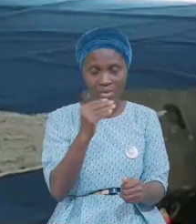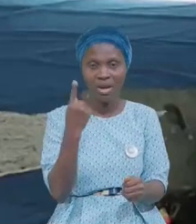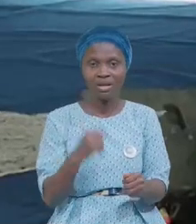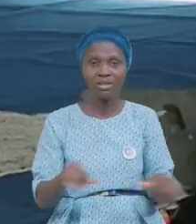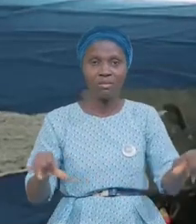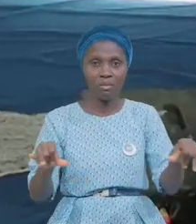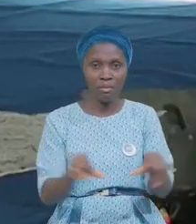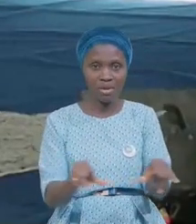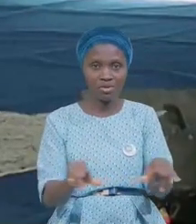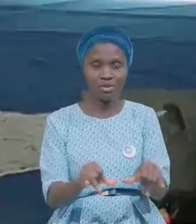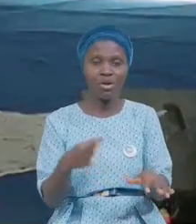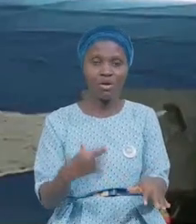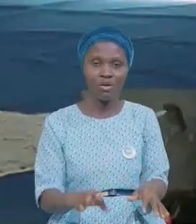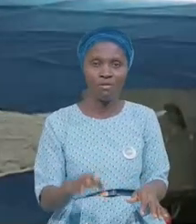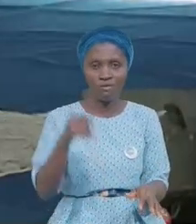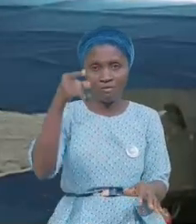de nous.